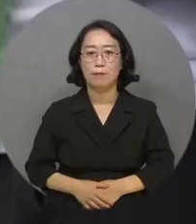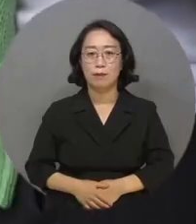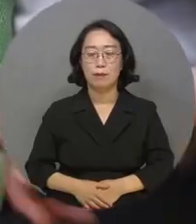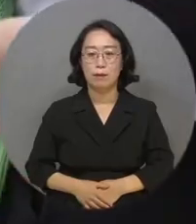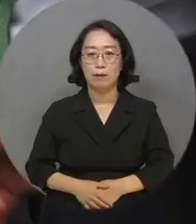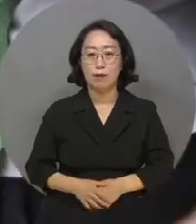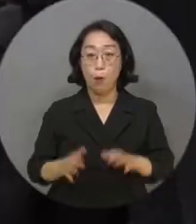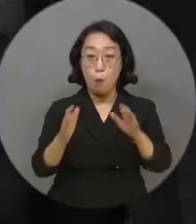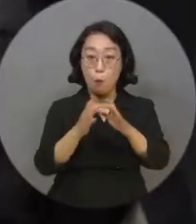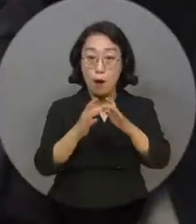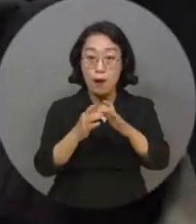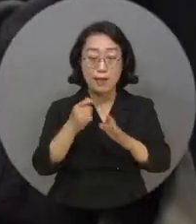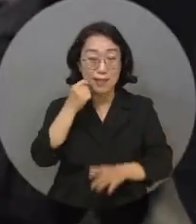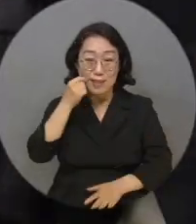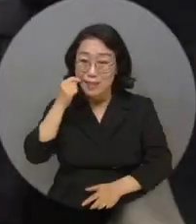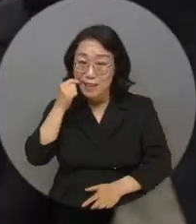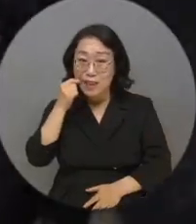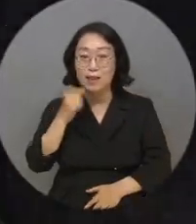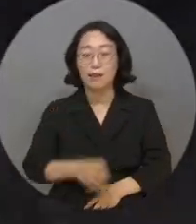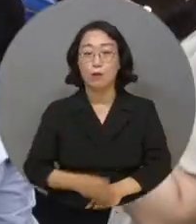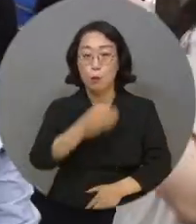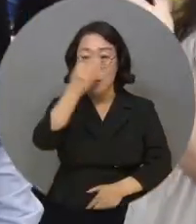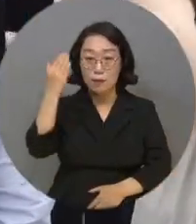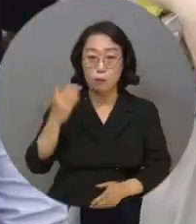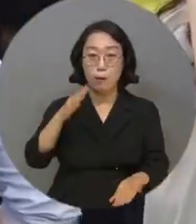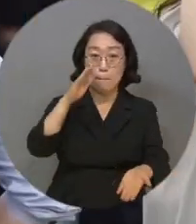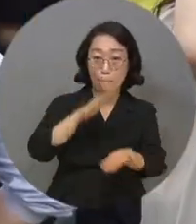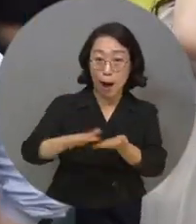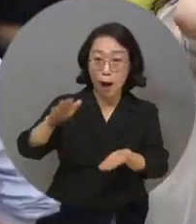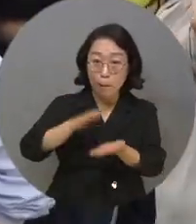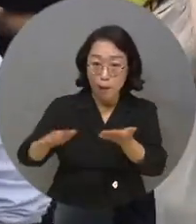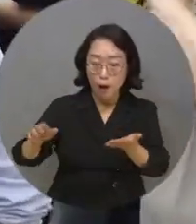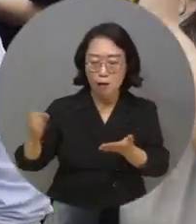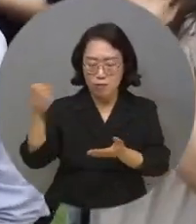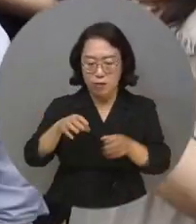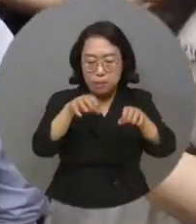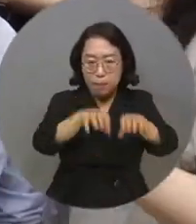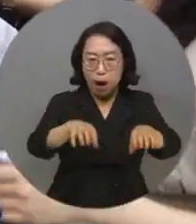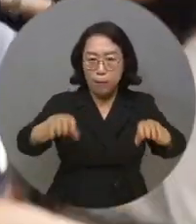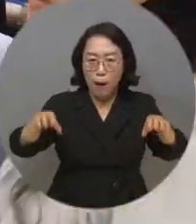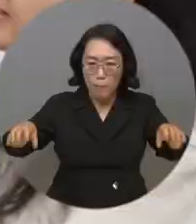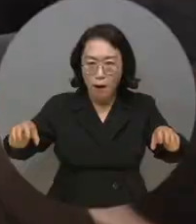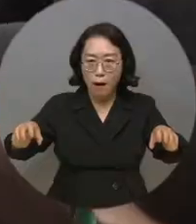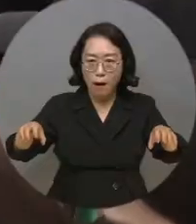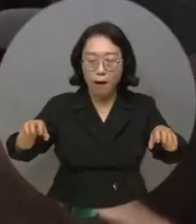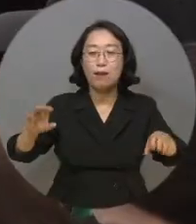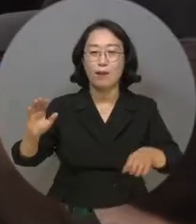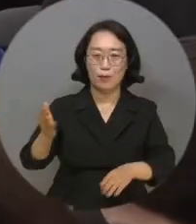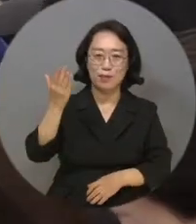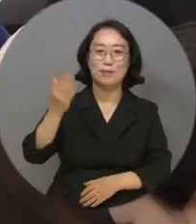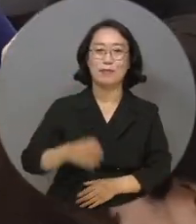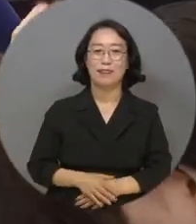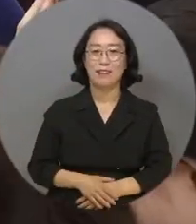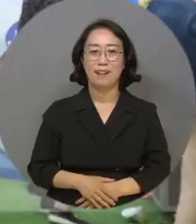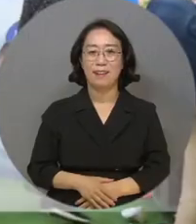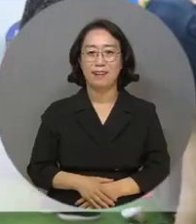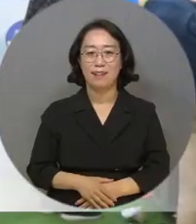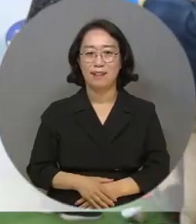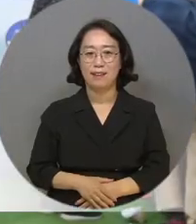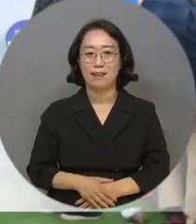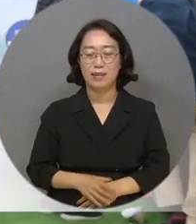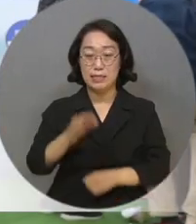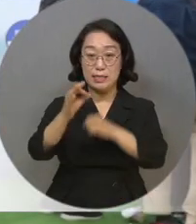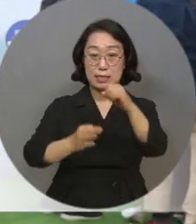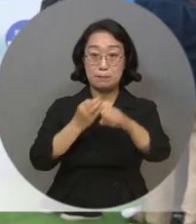판매 1위를 기록한 미용 제품은 매진 사태로 물량을 다시 채워놓는 진풍경이 벌어지기도 했습니다.